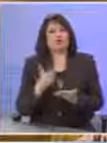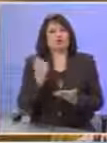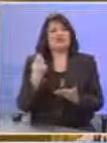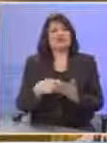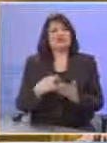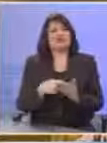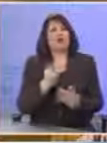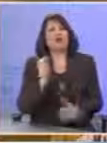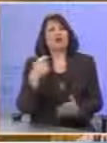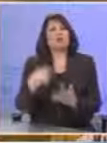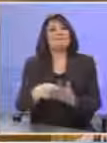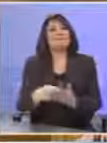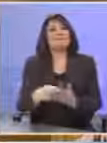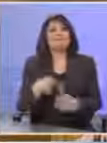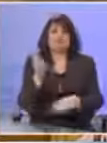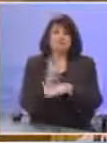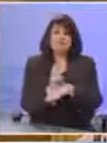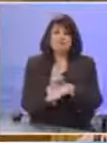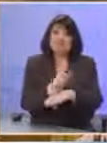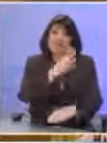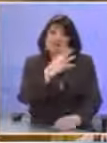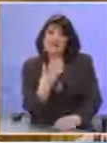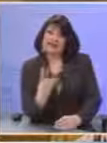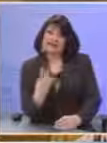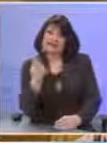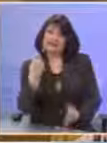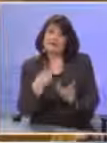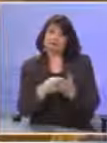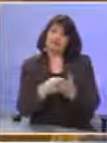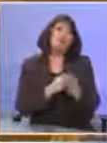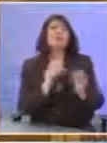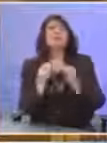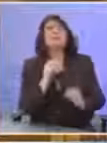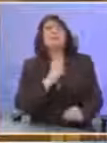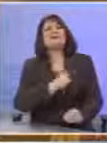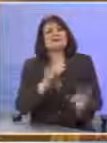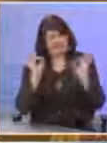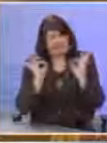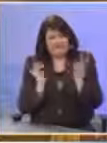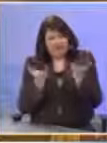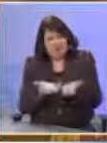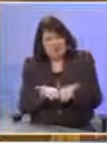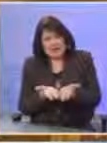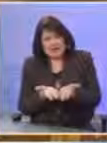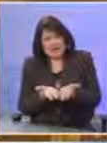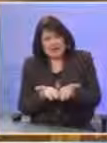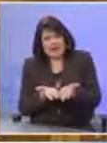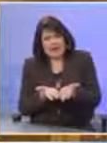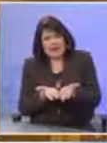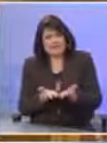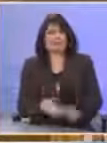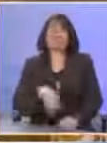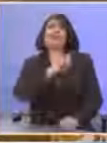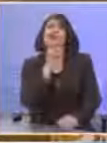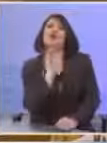ακρίβεια, και εκείνη σε διαθεσιμότητα τα 3 τέταρτο του μισθού τους, τα θεωρούμε όλοι εδώ φυσιολογικά από ό,τι καταλαβαίνω. Σας